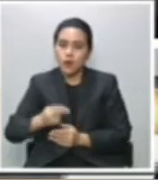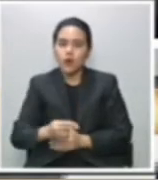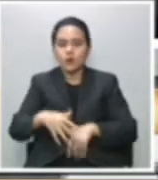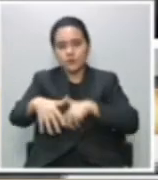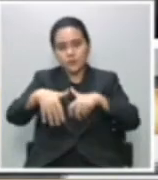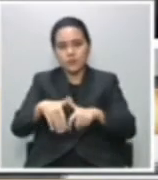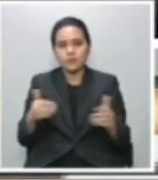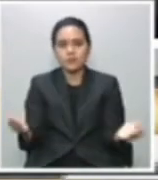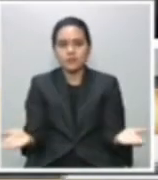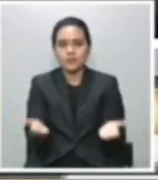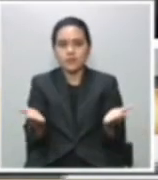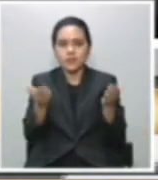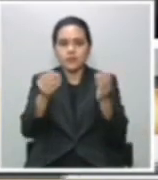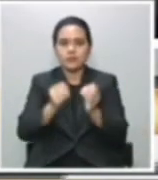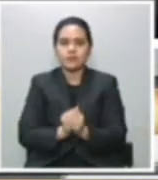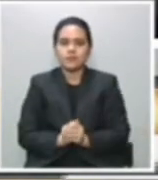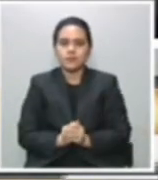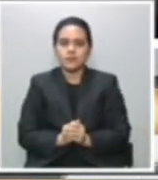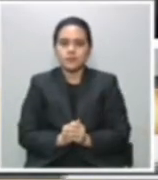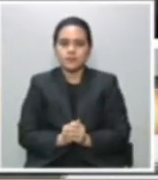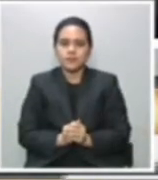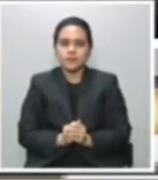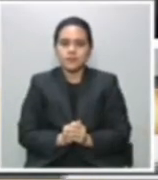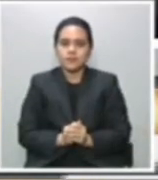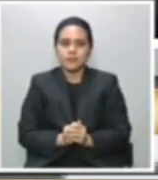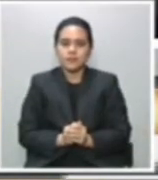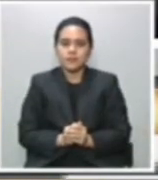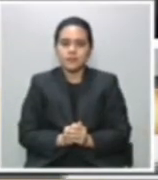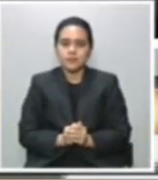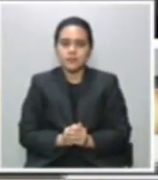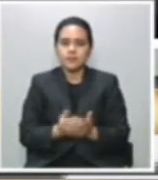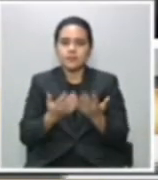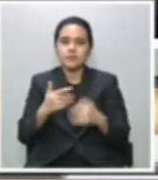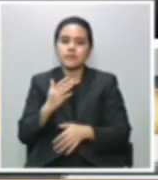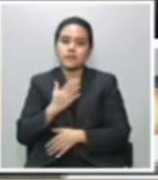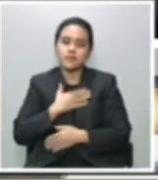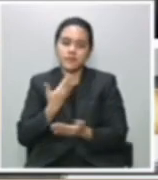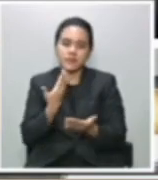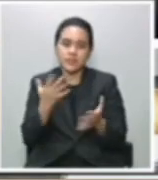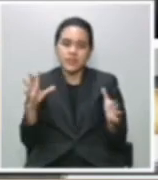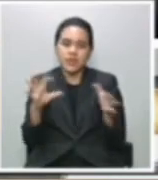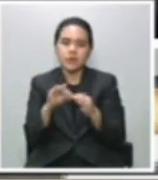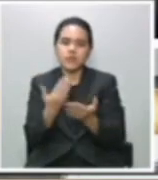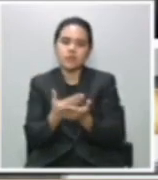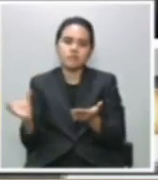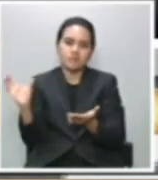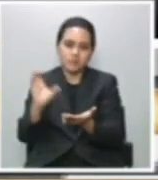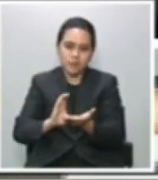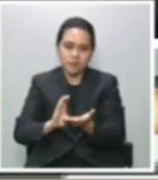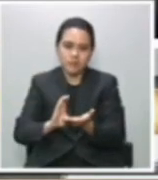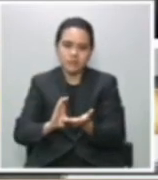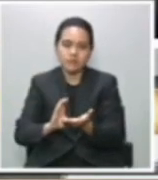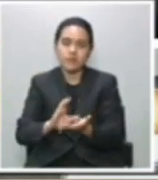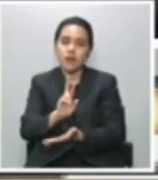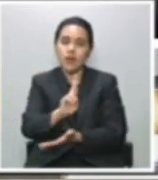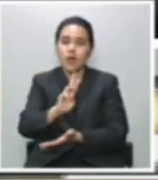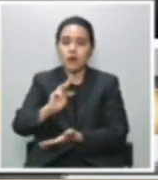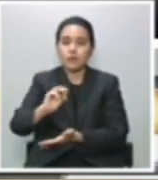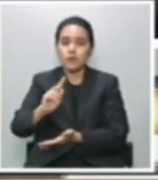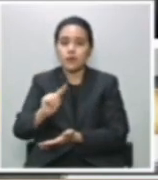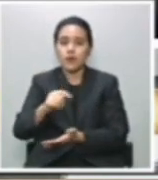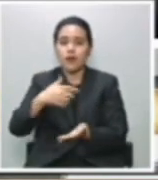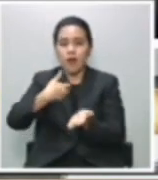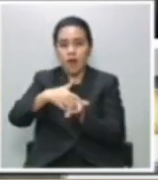นครับแล้วก็เรื่องงบประมาณที่ท่านรัฐมนตรีว่านั้นในปีงบประม